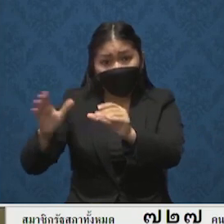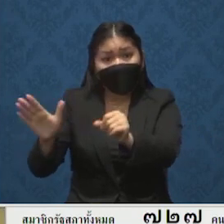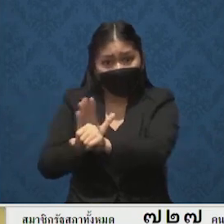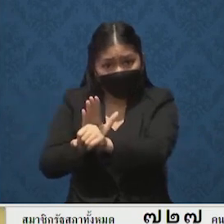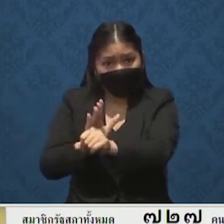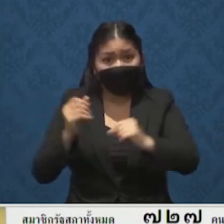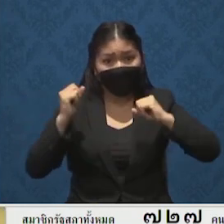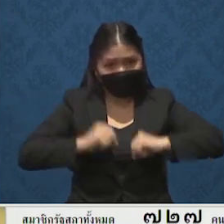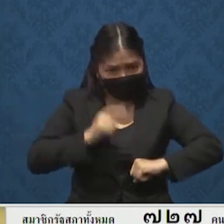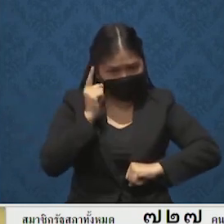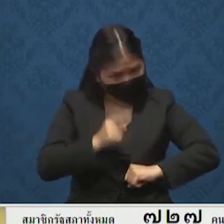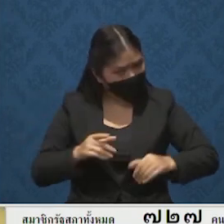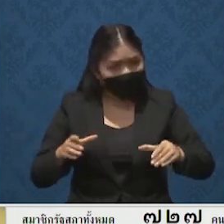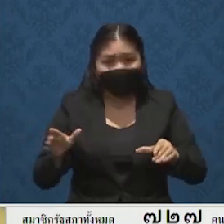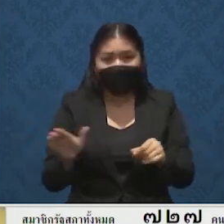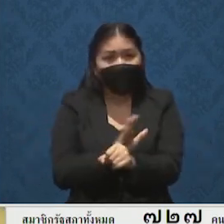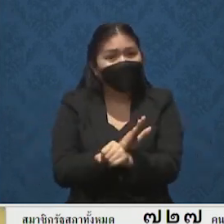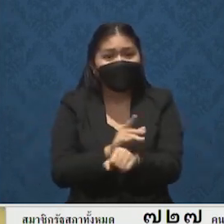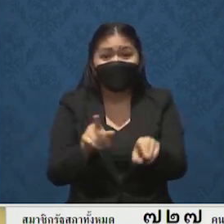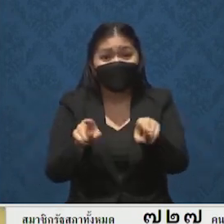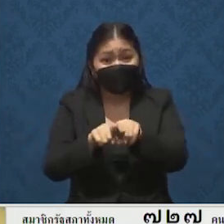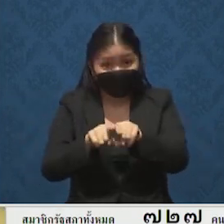องครั้งในการลงมติครับ